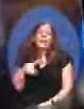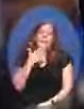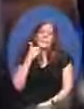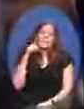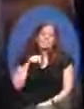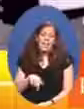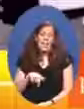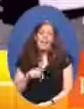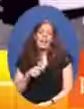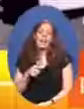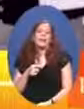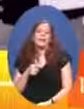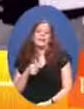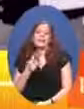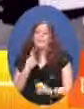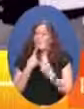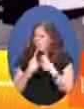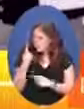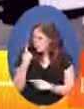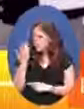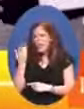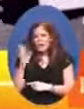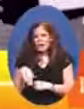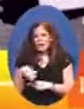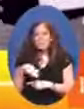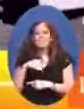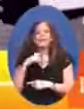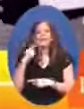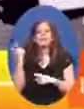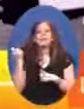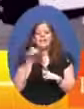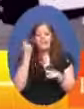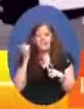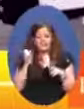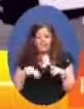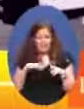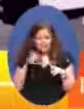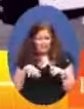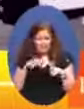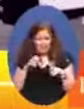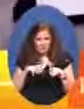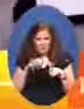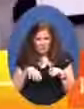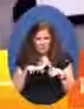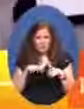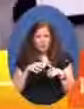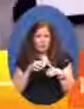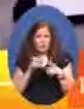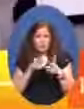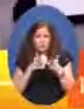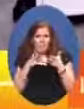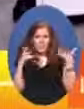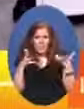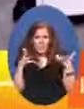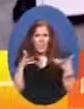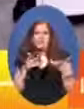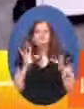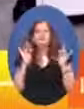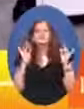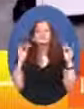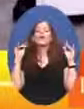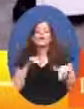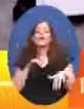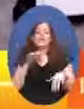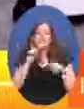מישראל. לפני שנה גם העלינו קמפיין מימון המונים גדול, שבו פעם ראשונה עשרות אלפי